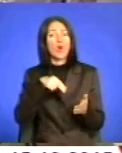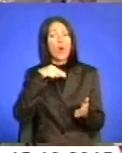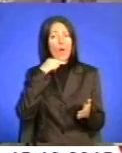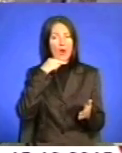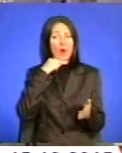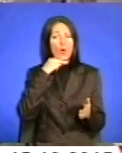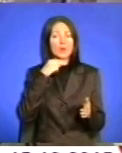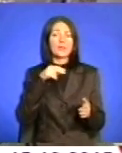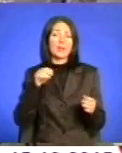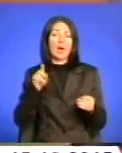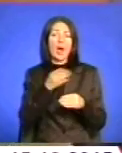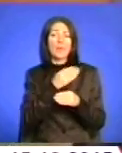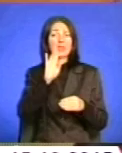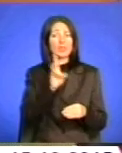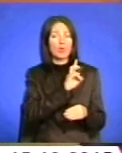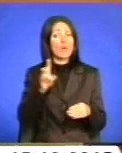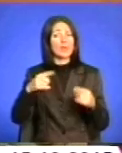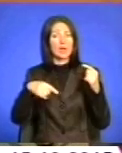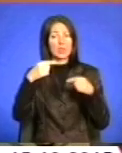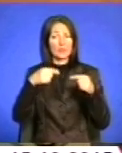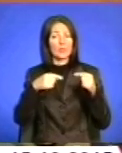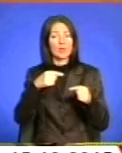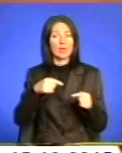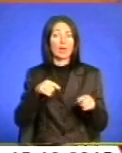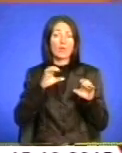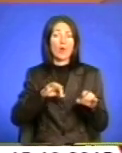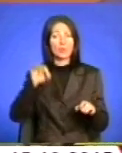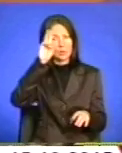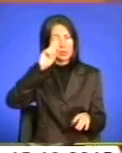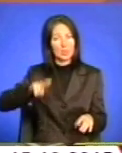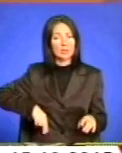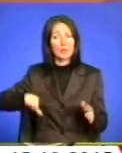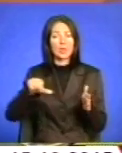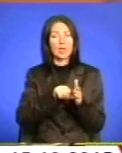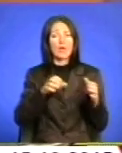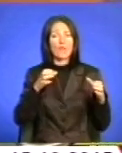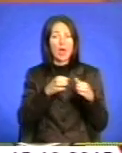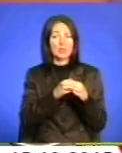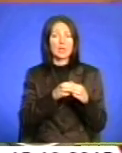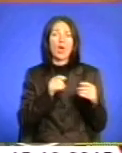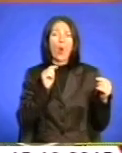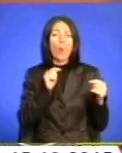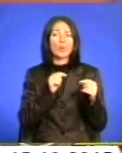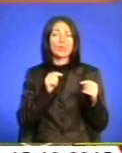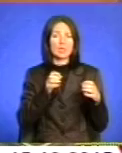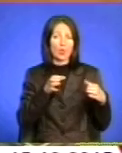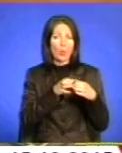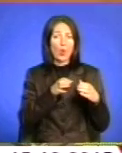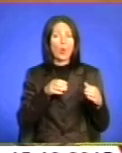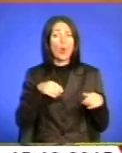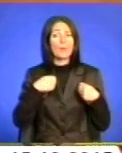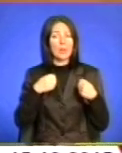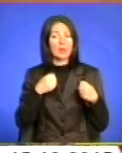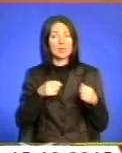державної адміністрації. Представників фракції опозиційного блоку намагаються спекулювати цим питанням